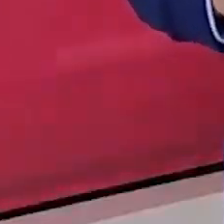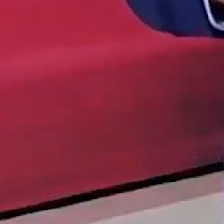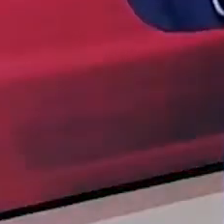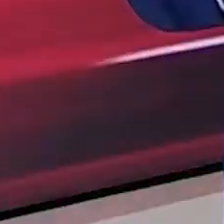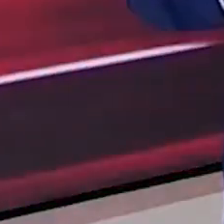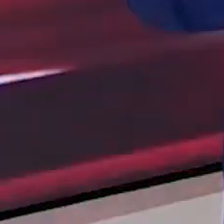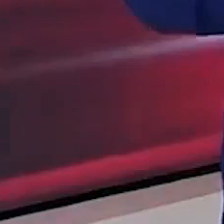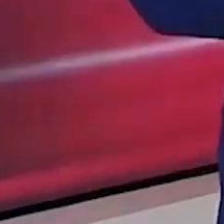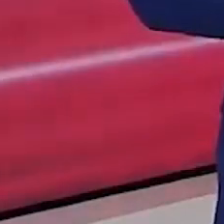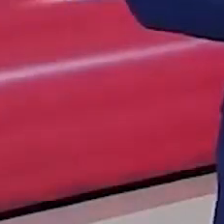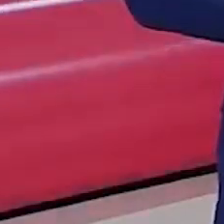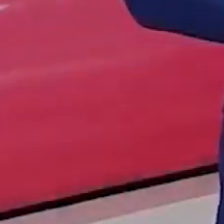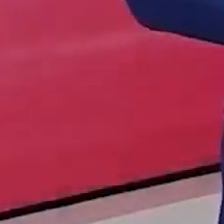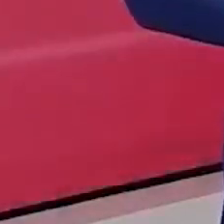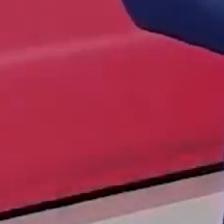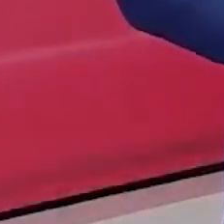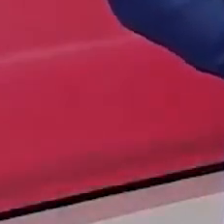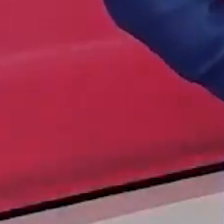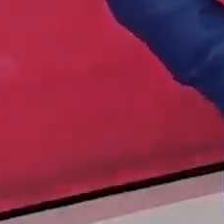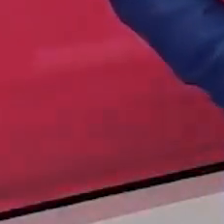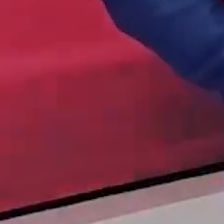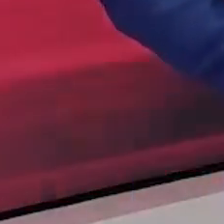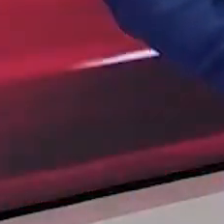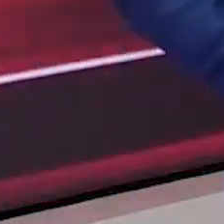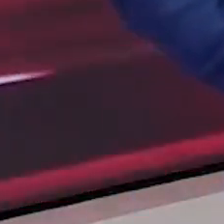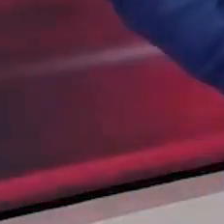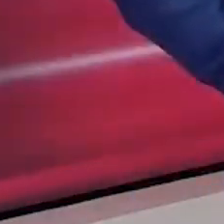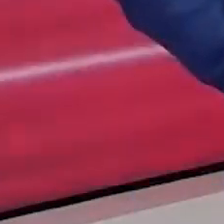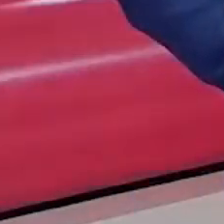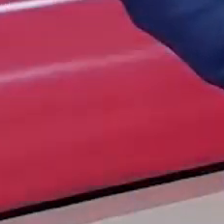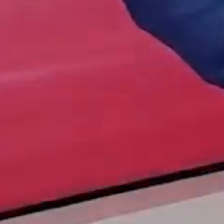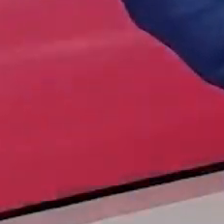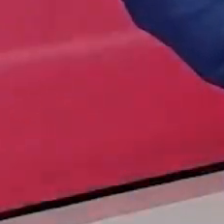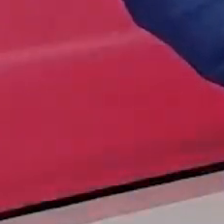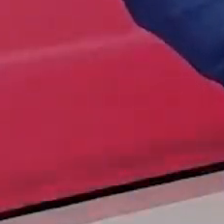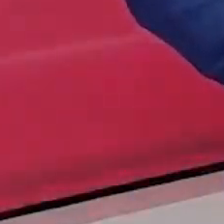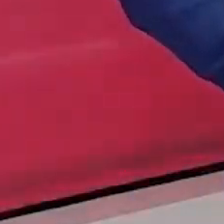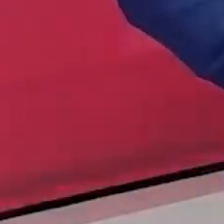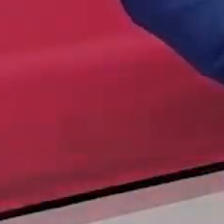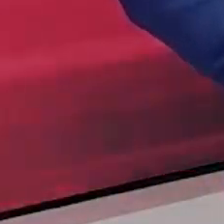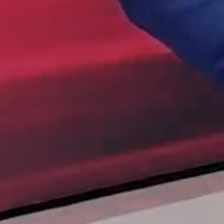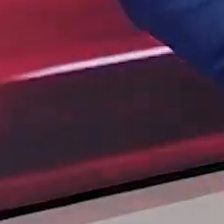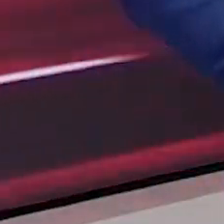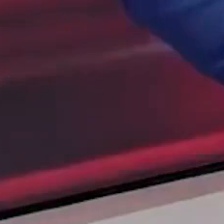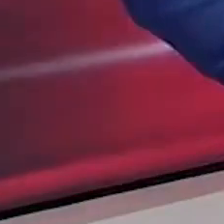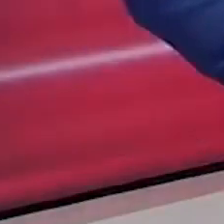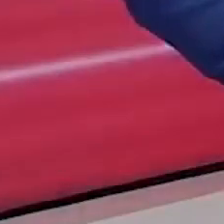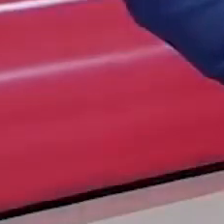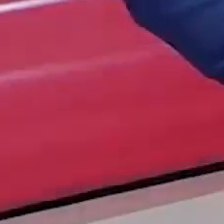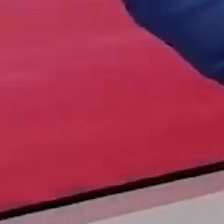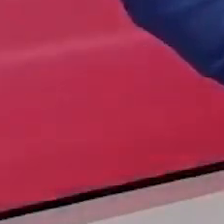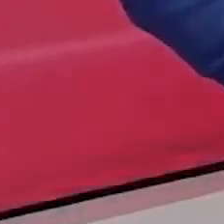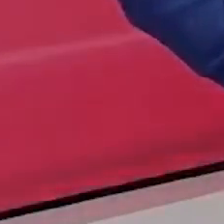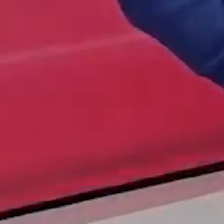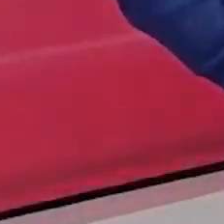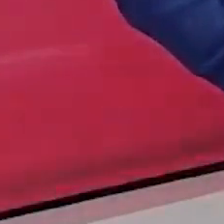kapuso, para laging una sa mga balita, bisitahin at mag-subscribe sa GMA Integrated News sa YouTube. Sa mga kapuso